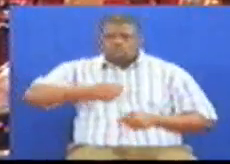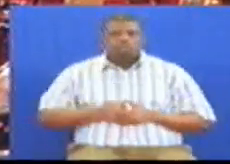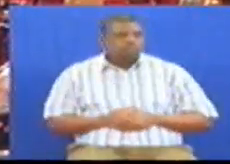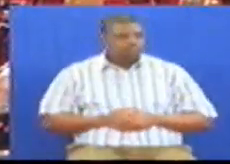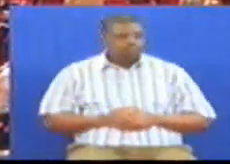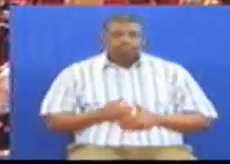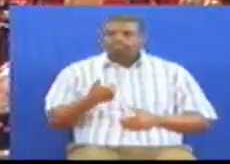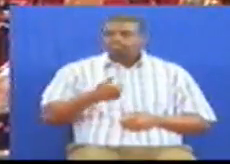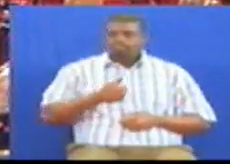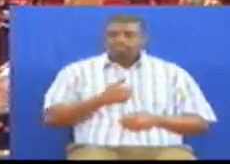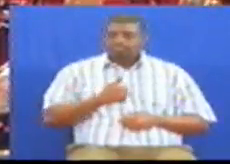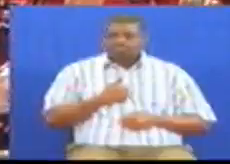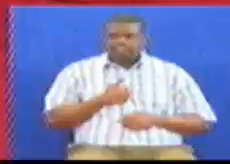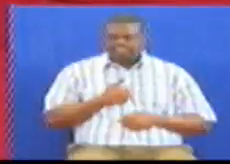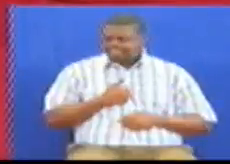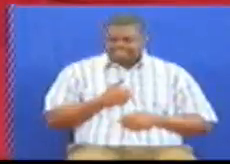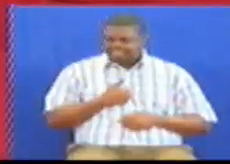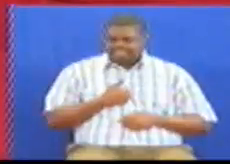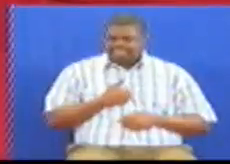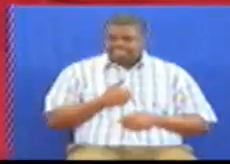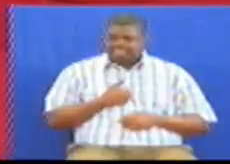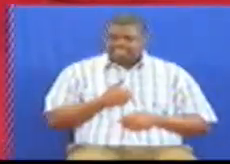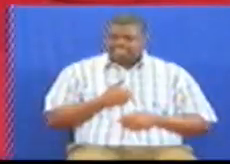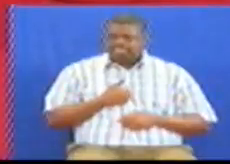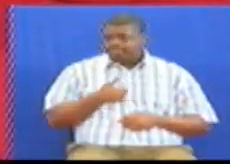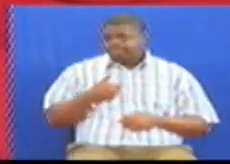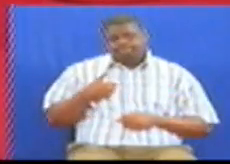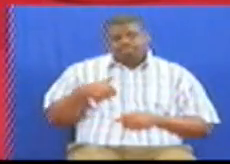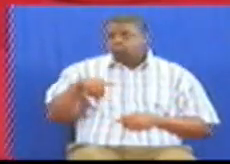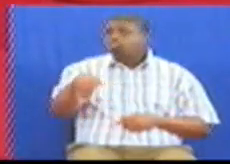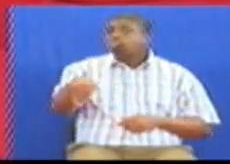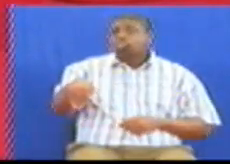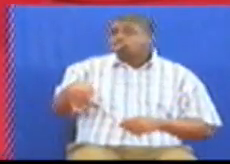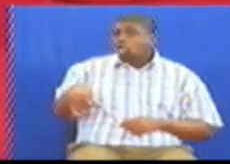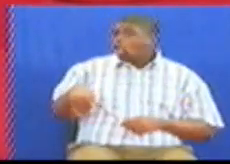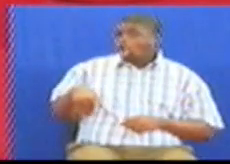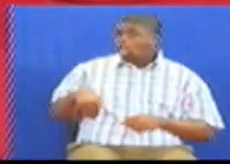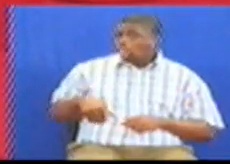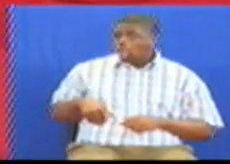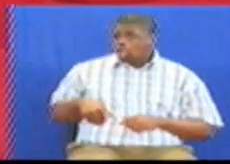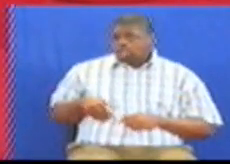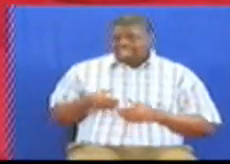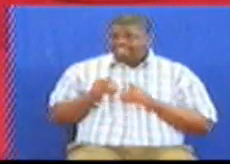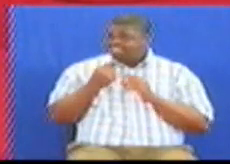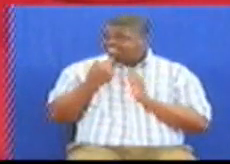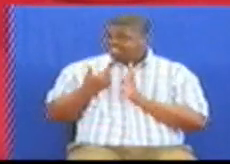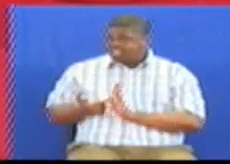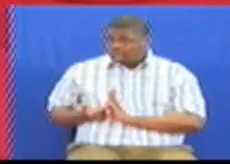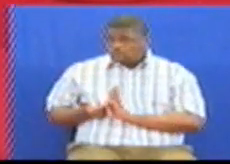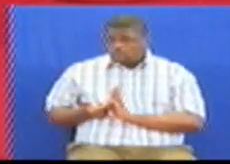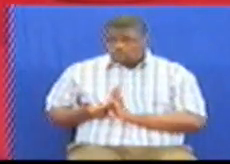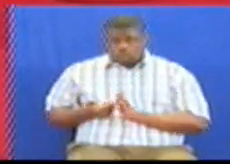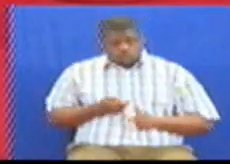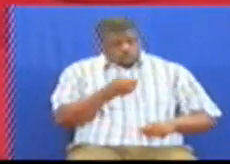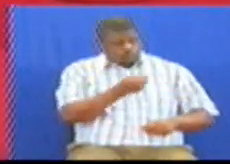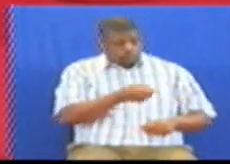nitakuwa mchoyo wa fadhila kama nisipompongeza jemedari wetu, rais wetu,